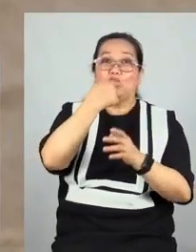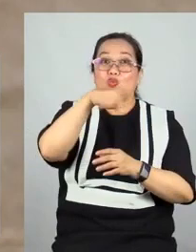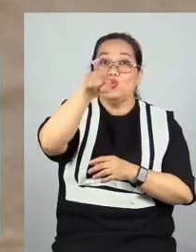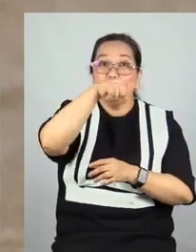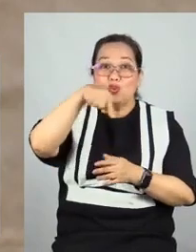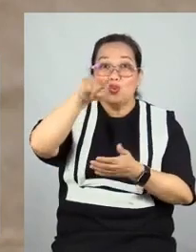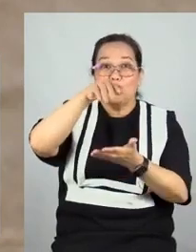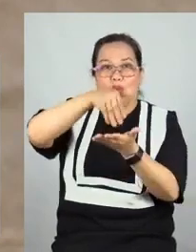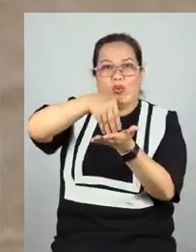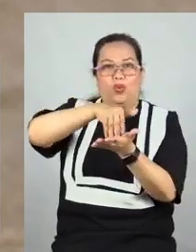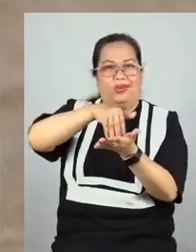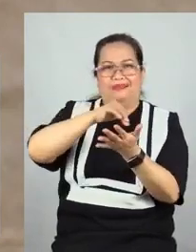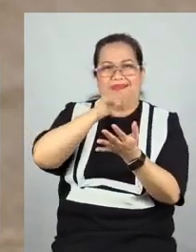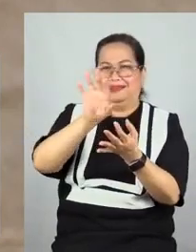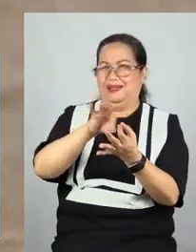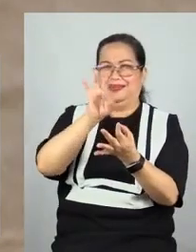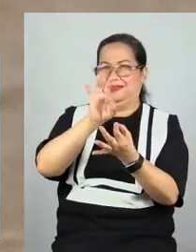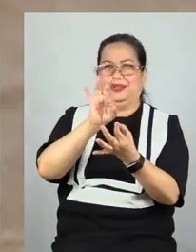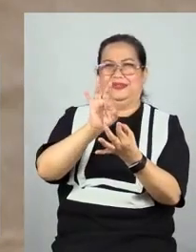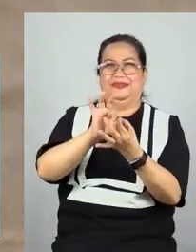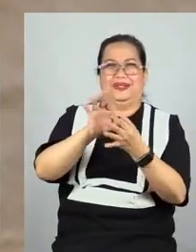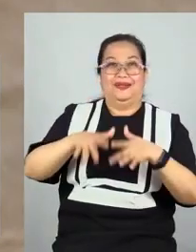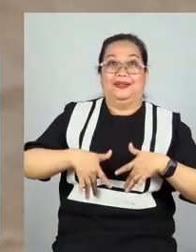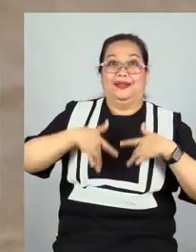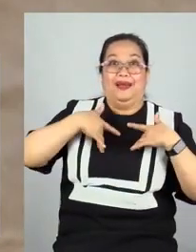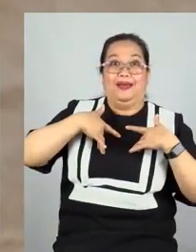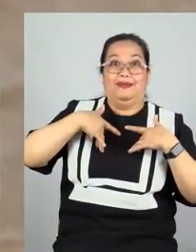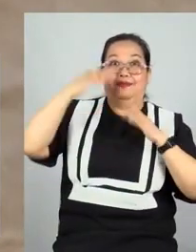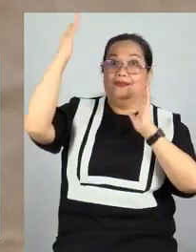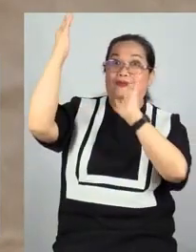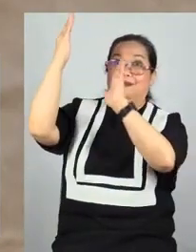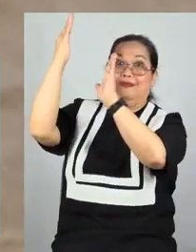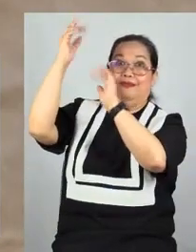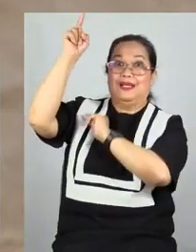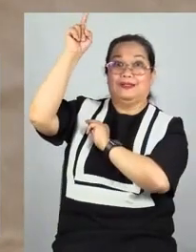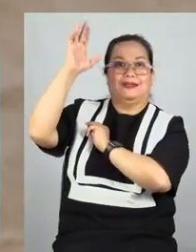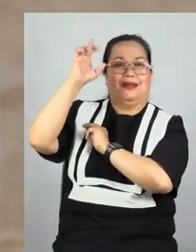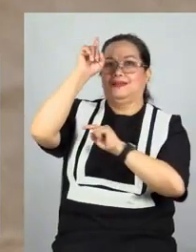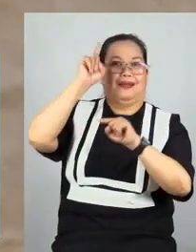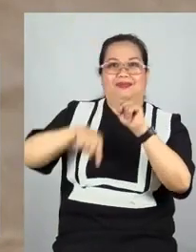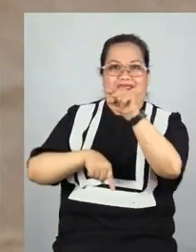na hindi karapat-dapat mamuhay sa harapan niya.